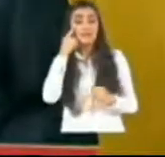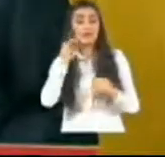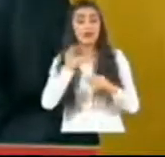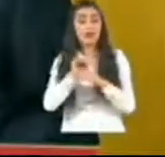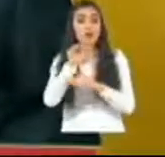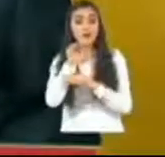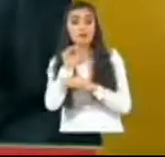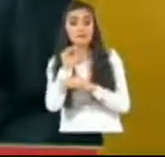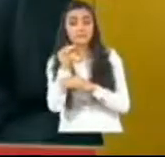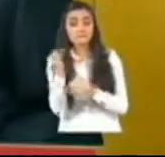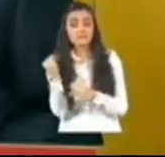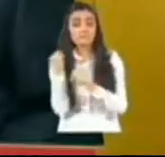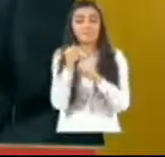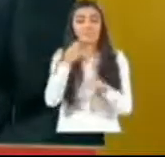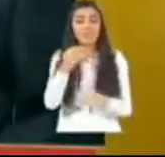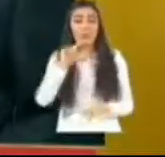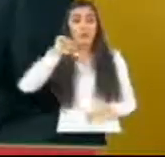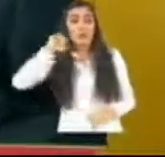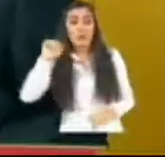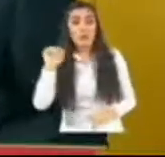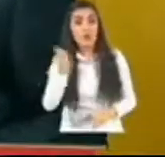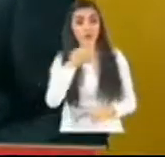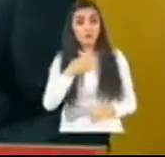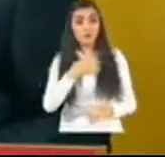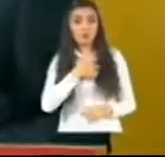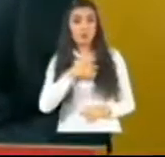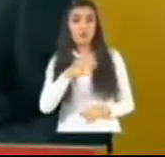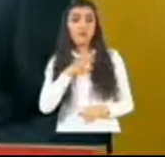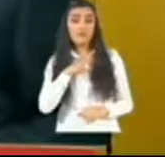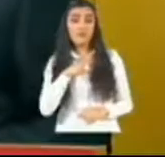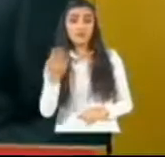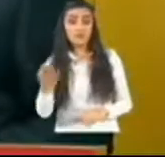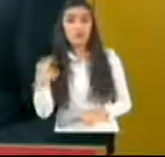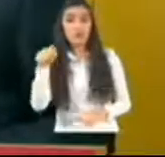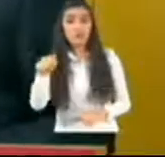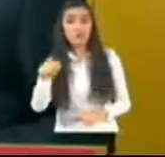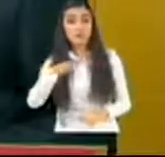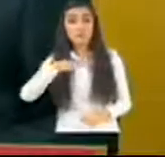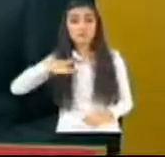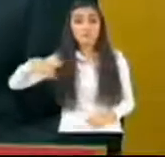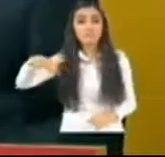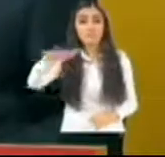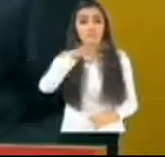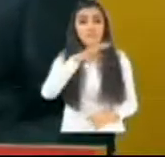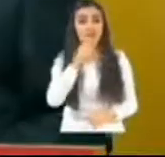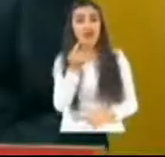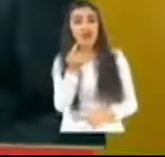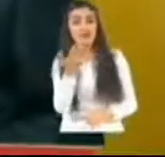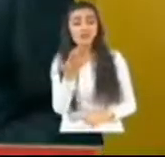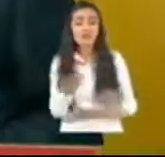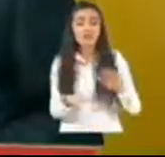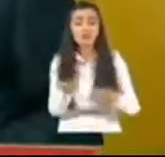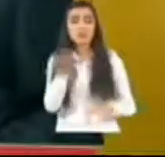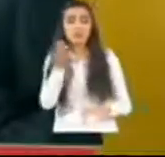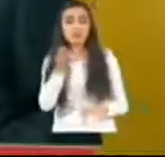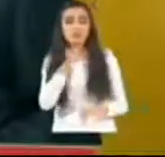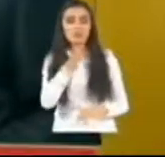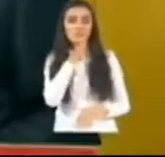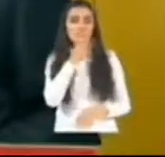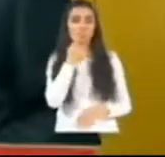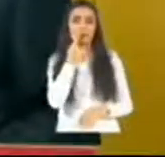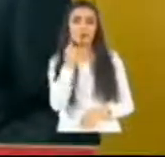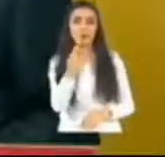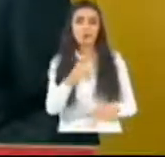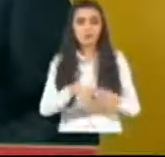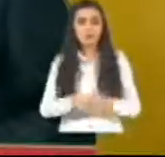hayatına yüklediği önemli sorumluluklar vardır ve bu herkesçe az veya çok kavranmaktadır.